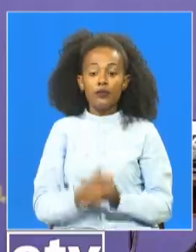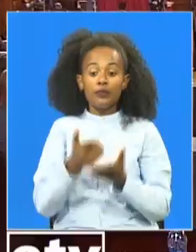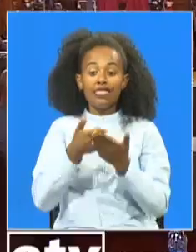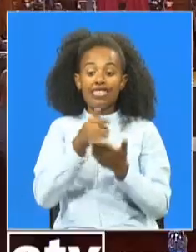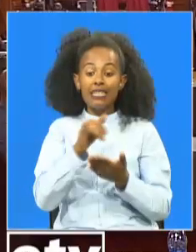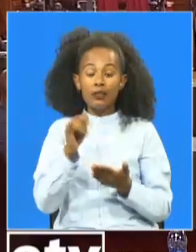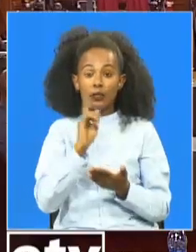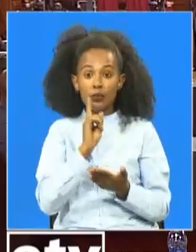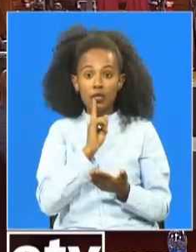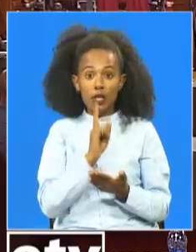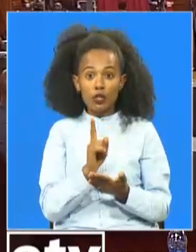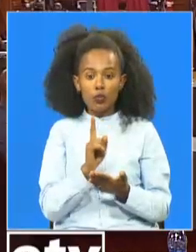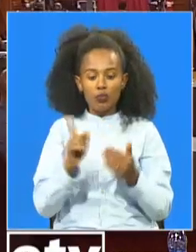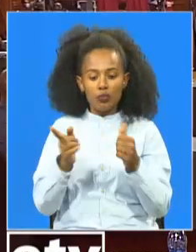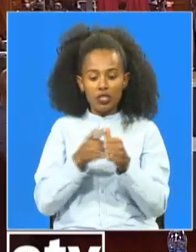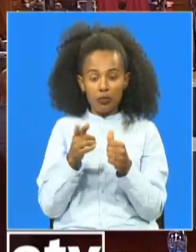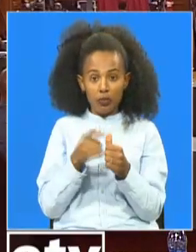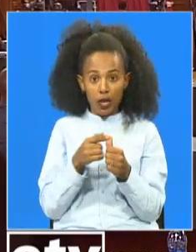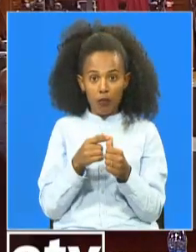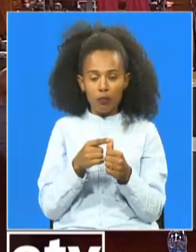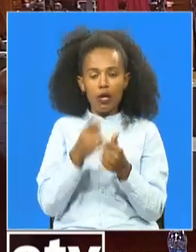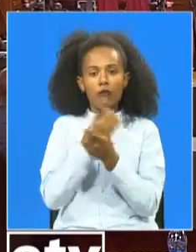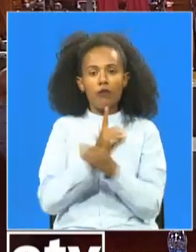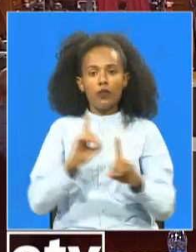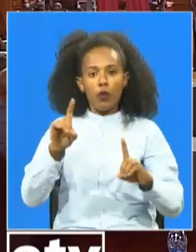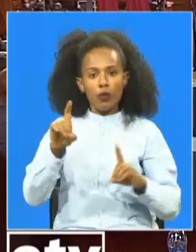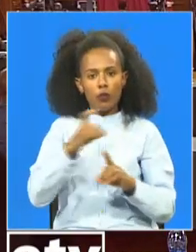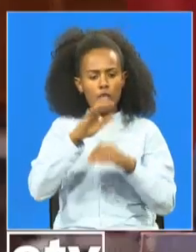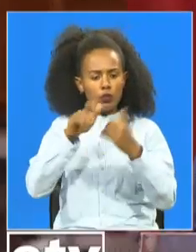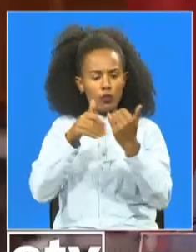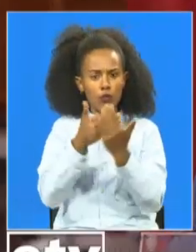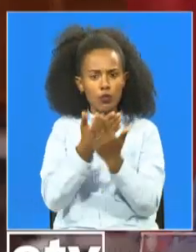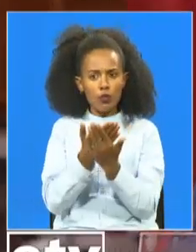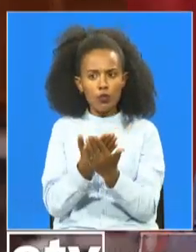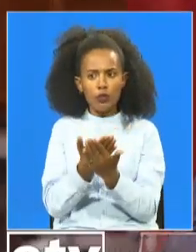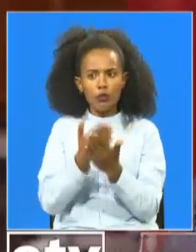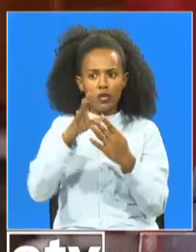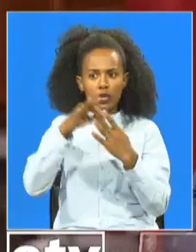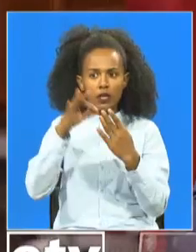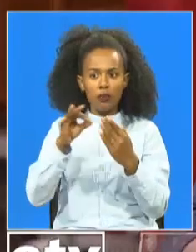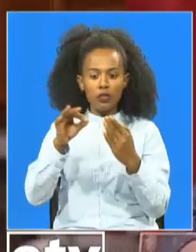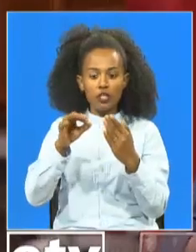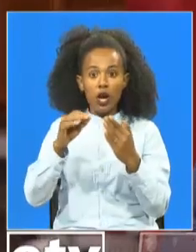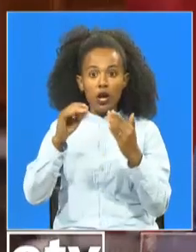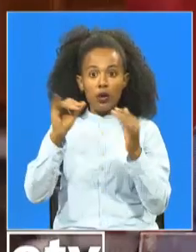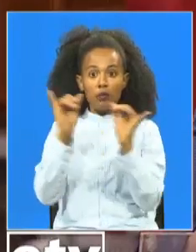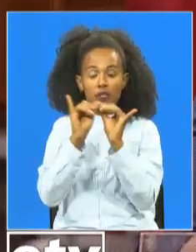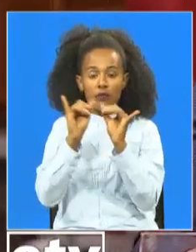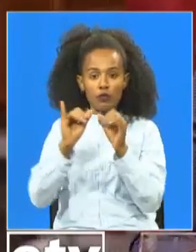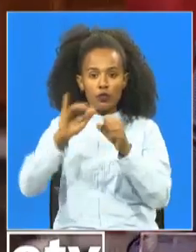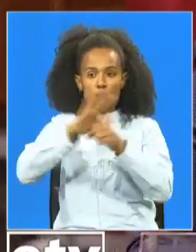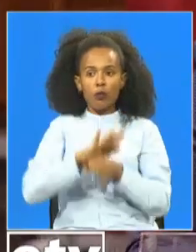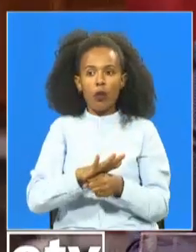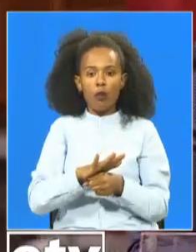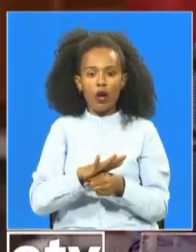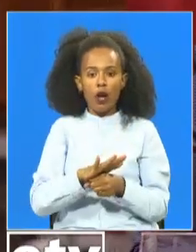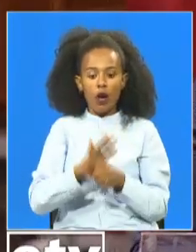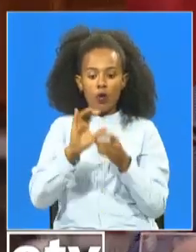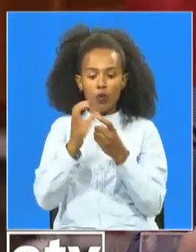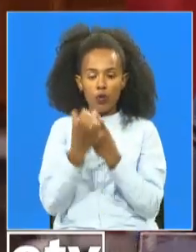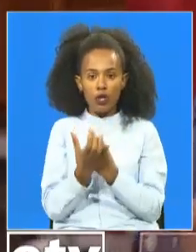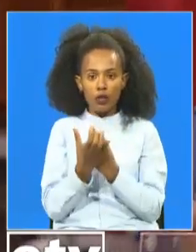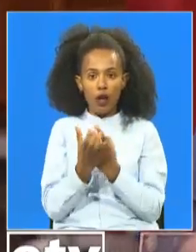እነዛ ምንድን ናቸው? መጀመሪያም ፍትሐዊ በሆነ ሁሉንም የምርጫ መስፈርቶች በሚያሟላ